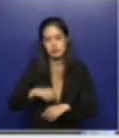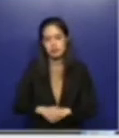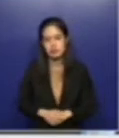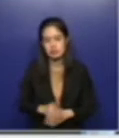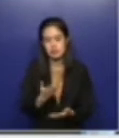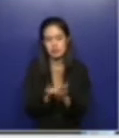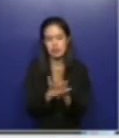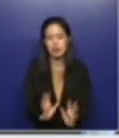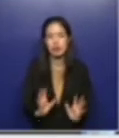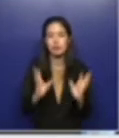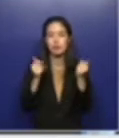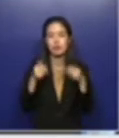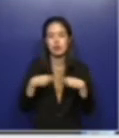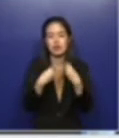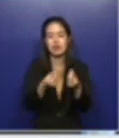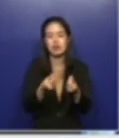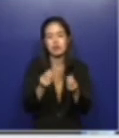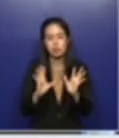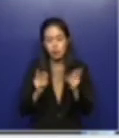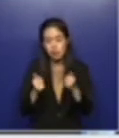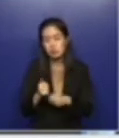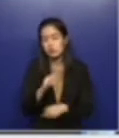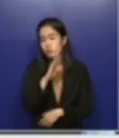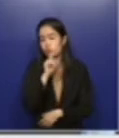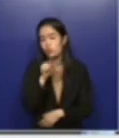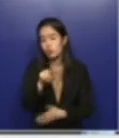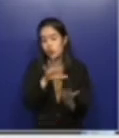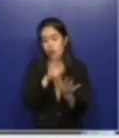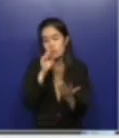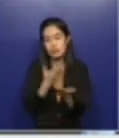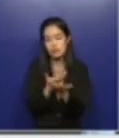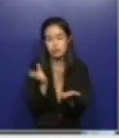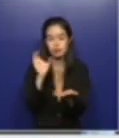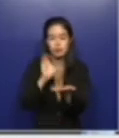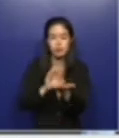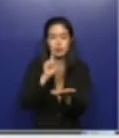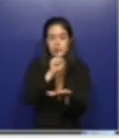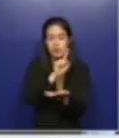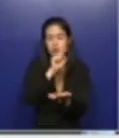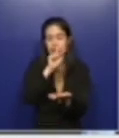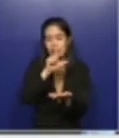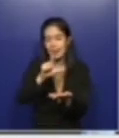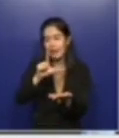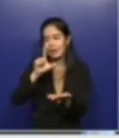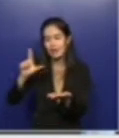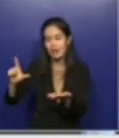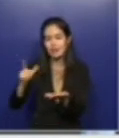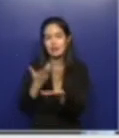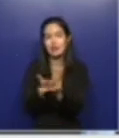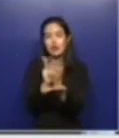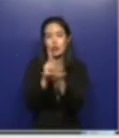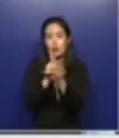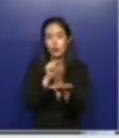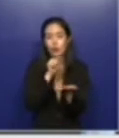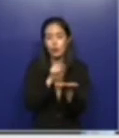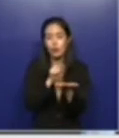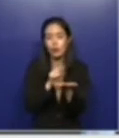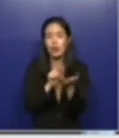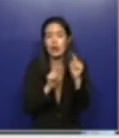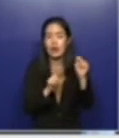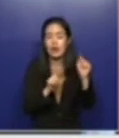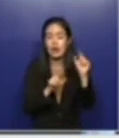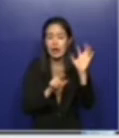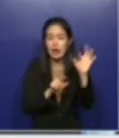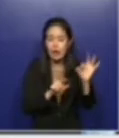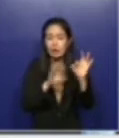ทุนที่ท่านเลือกใช้1ล้านล้านจากเงินกู้900ล้านจากธนาค